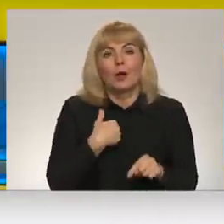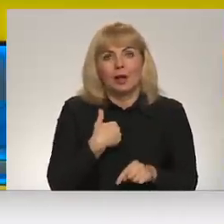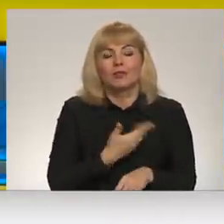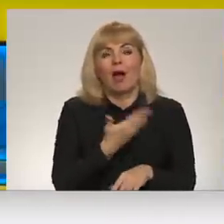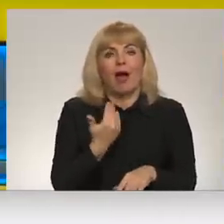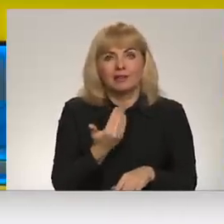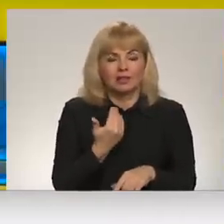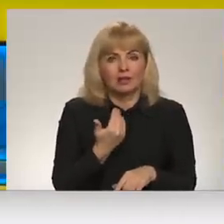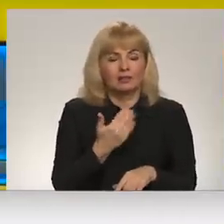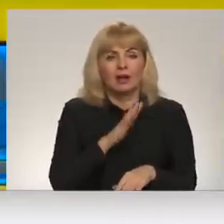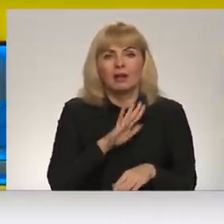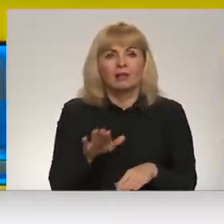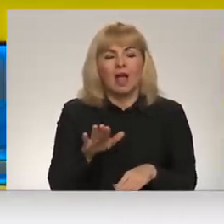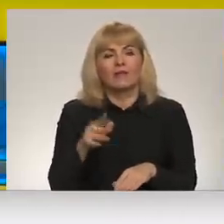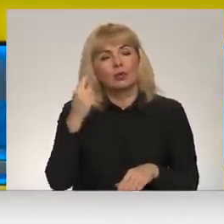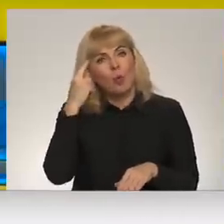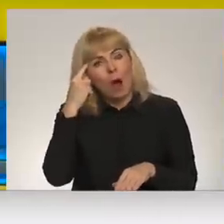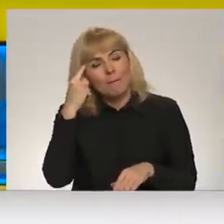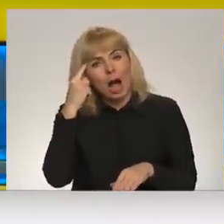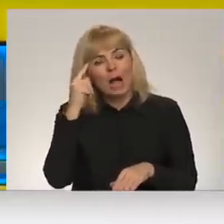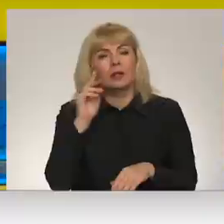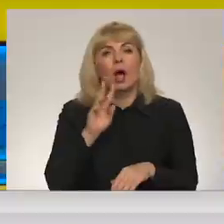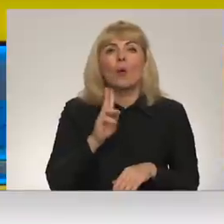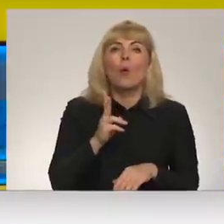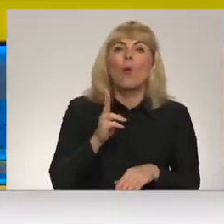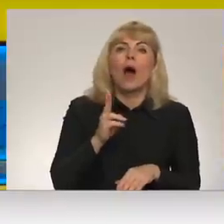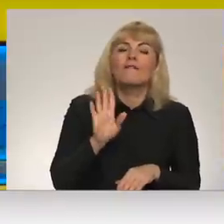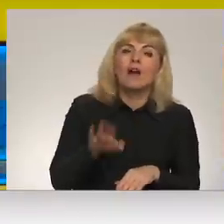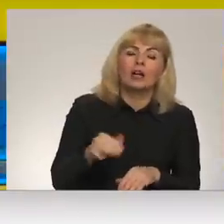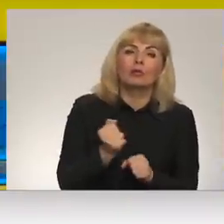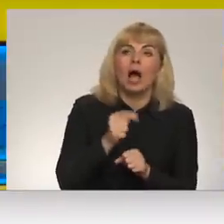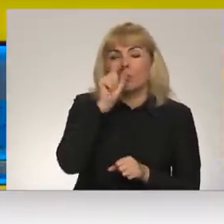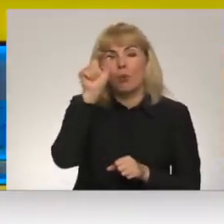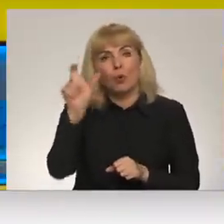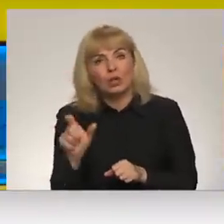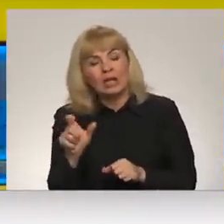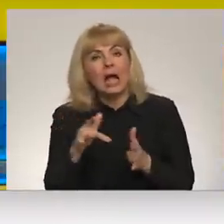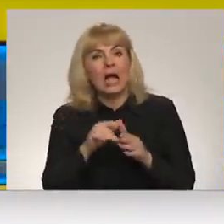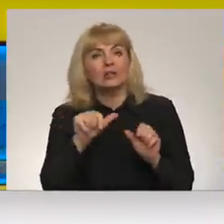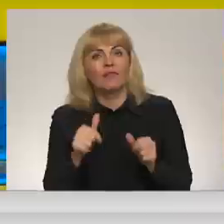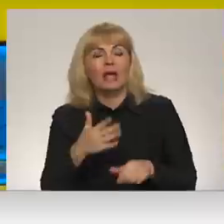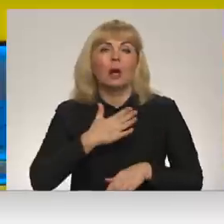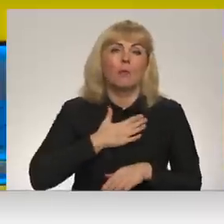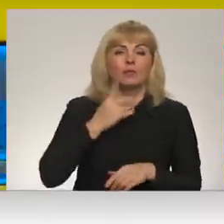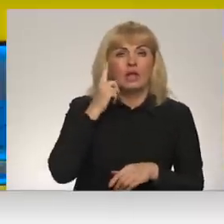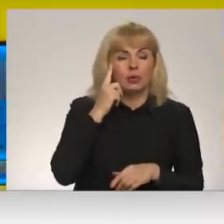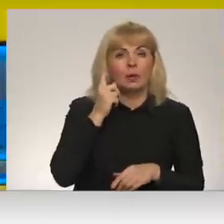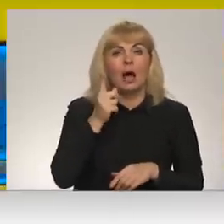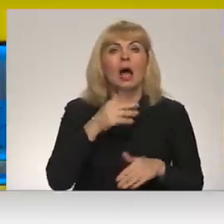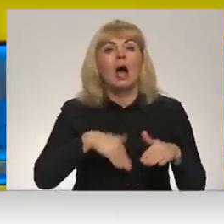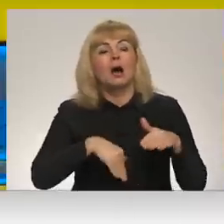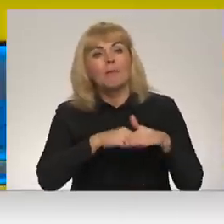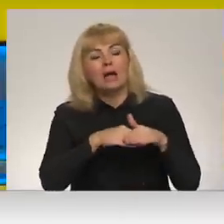aicinātu, nenodarbināt prātus, ko varētu darīt Putins un kādā veidā mums ir jādomā maksimāli, kā mēs varam